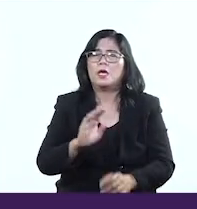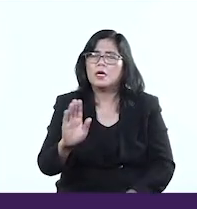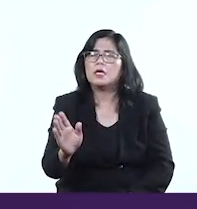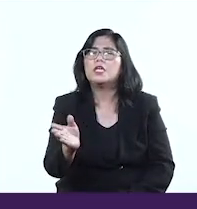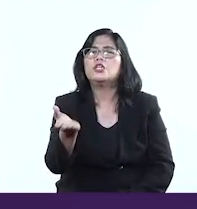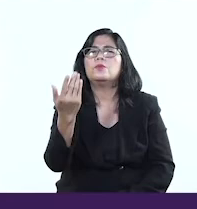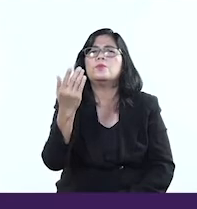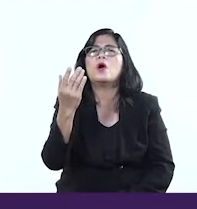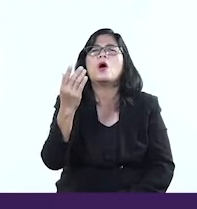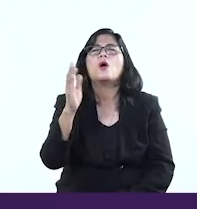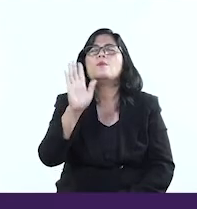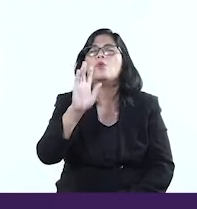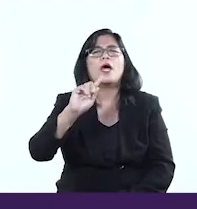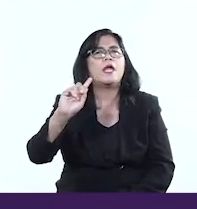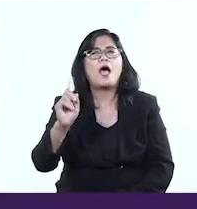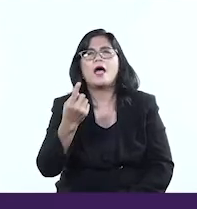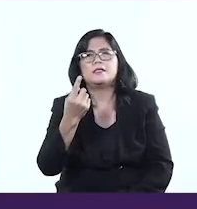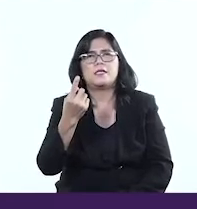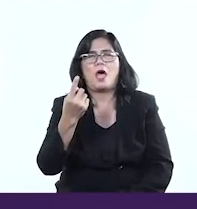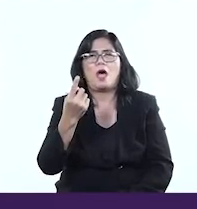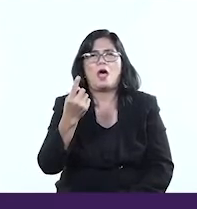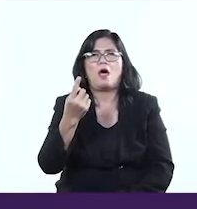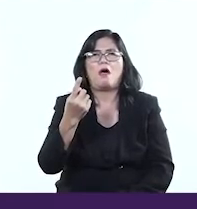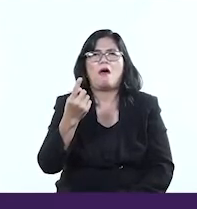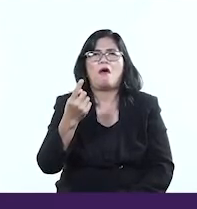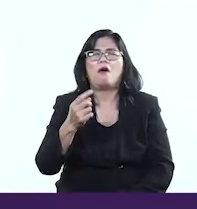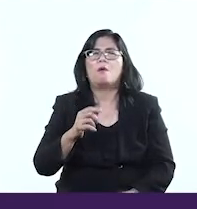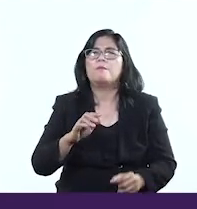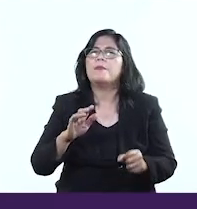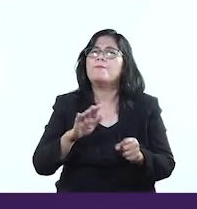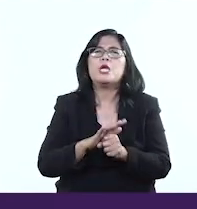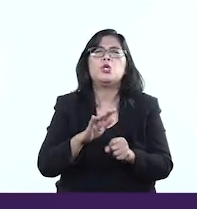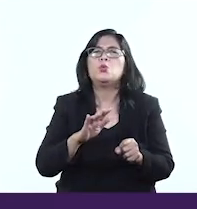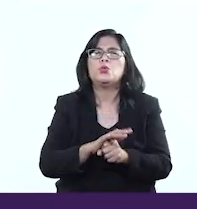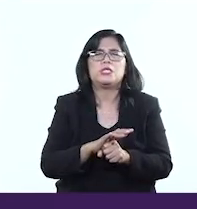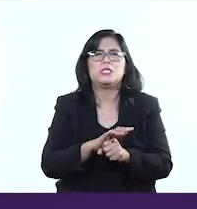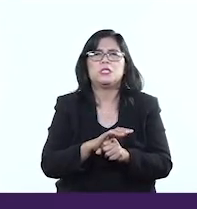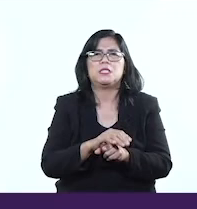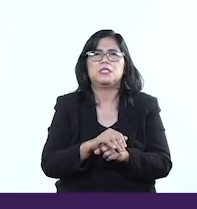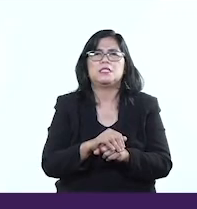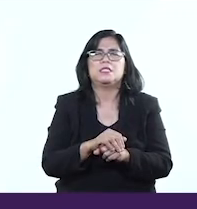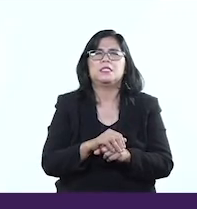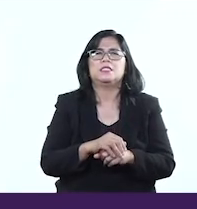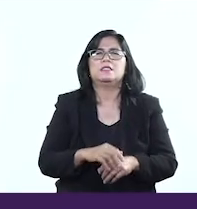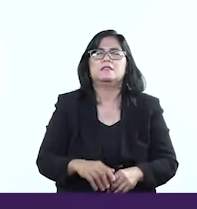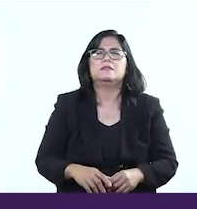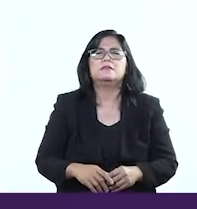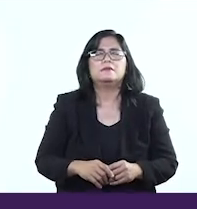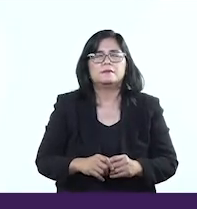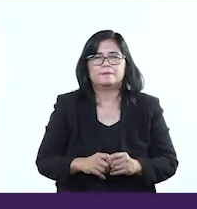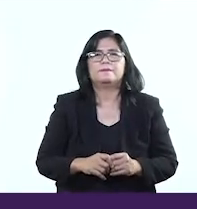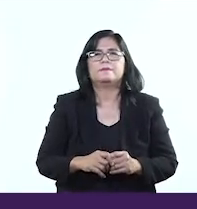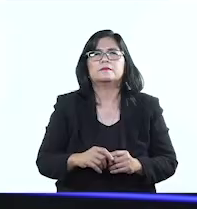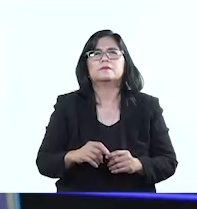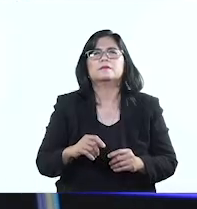just only about fulfilling your track at the hai hidup ini bukan